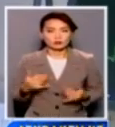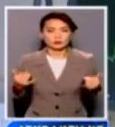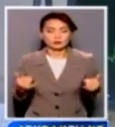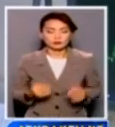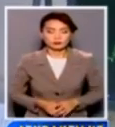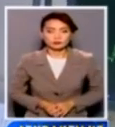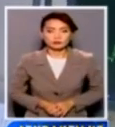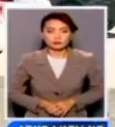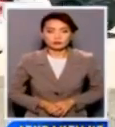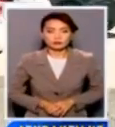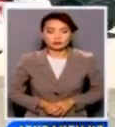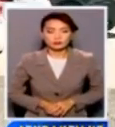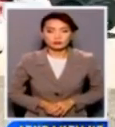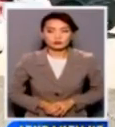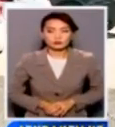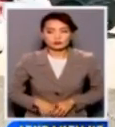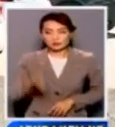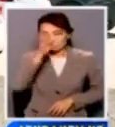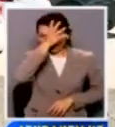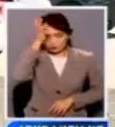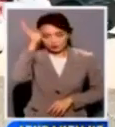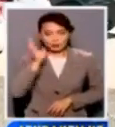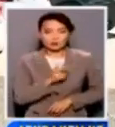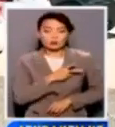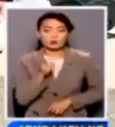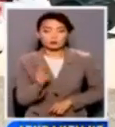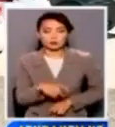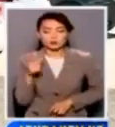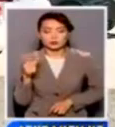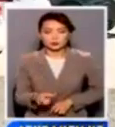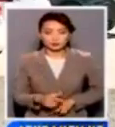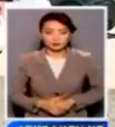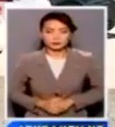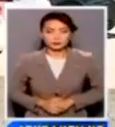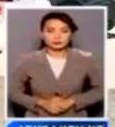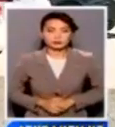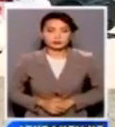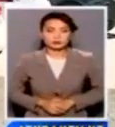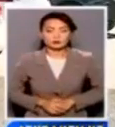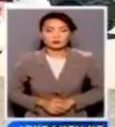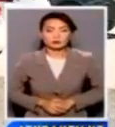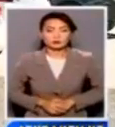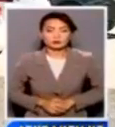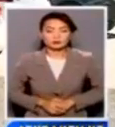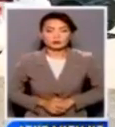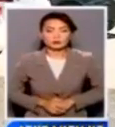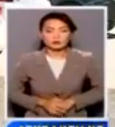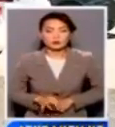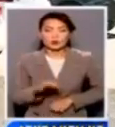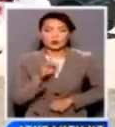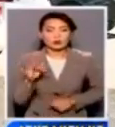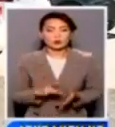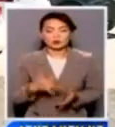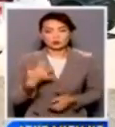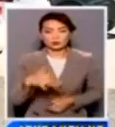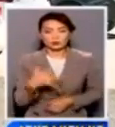күнге жеткізбеді. Осы коронавирус пневмониясының кесірінен біздің осы Атырау облысында